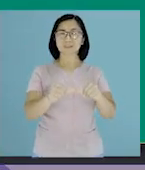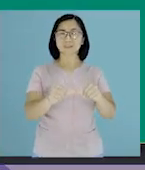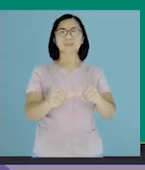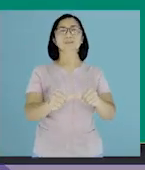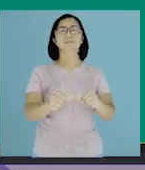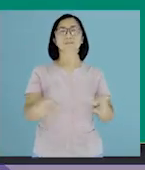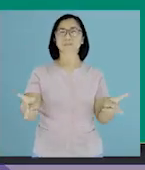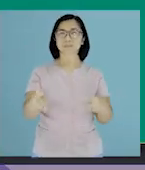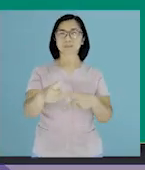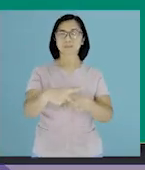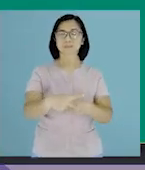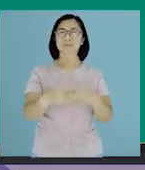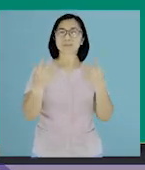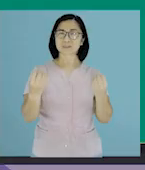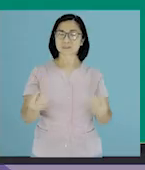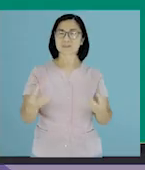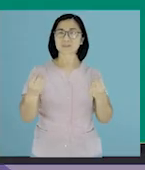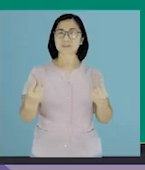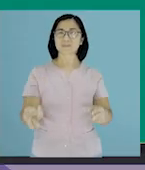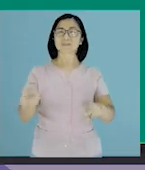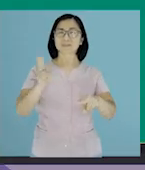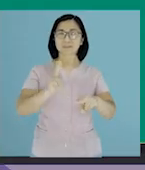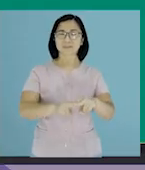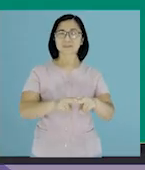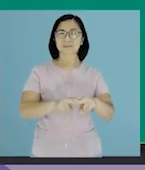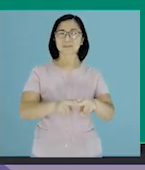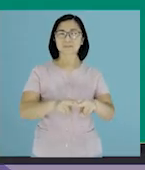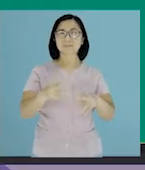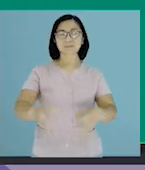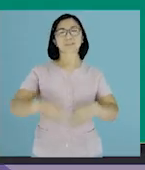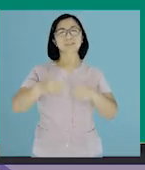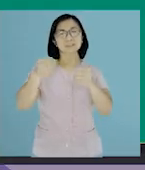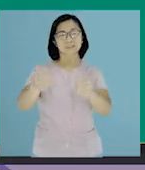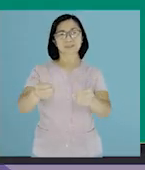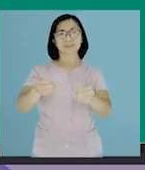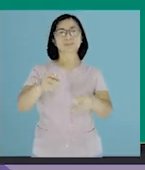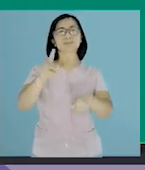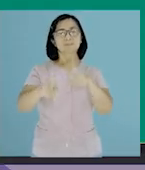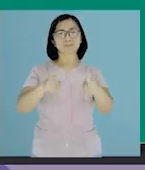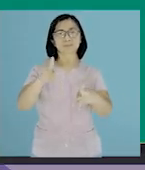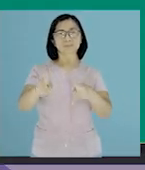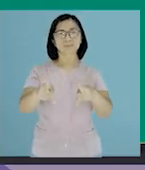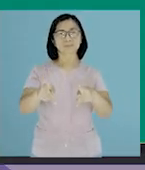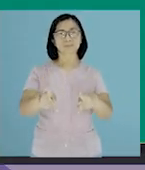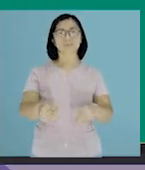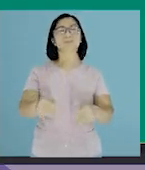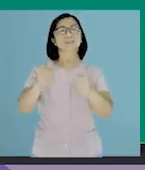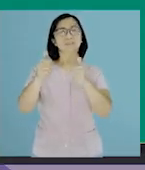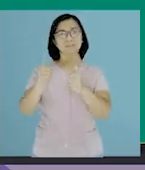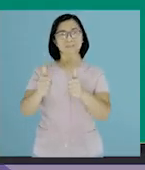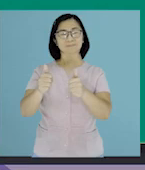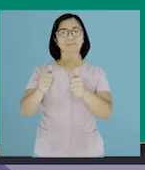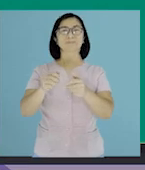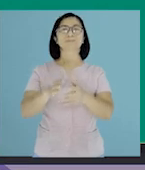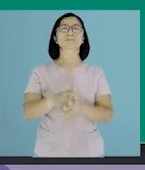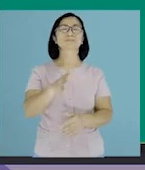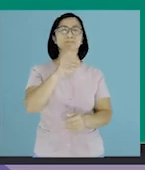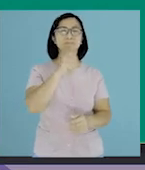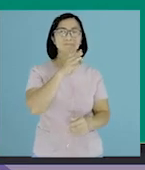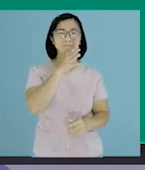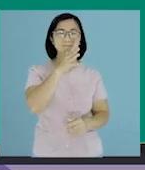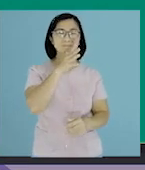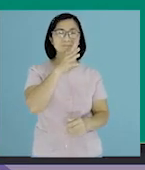pagre-repack para makarami tayo at madagdagan na mabigyan natin ng relief packs. Okay ba yon? Okay na okay,